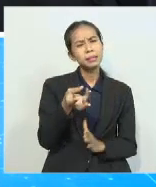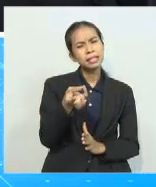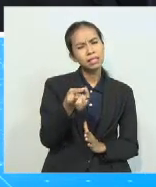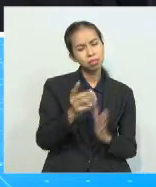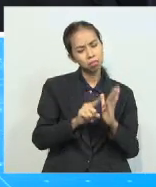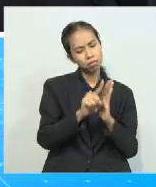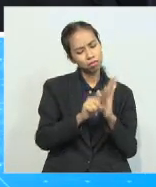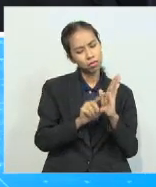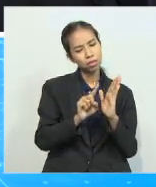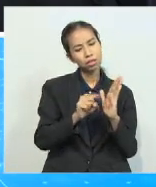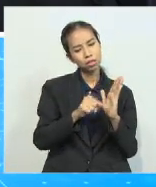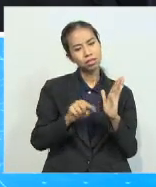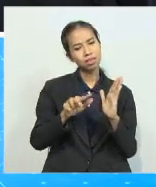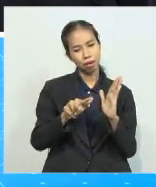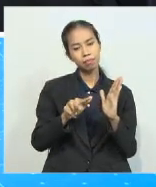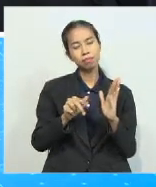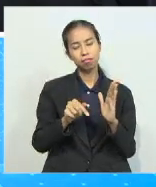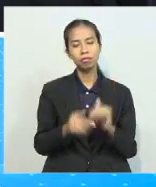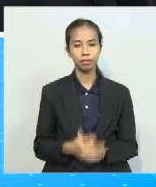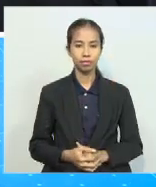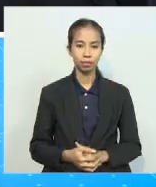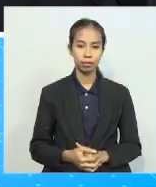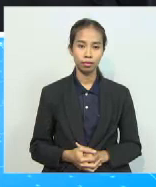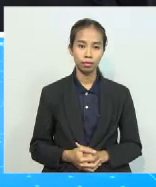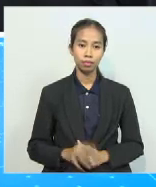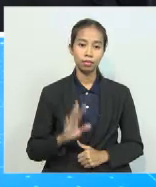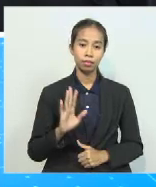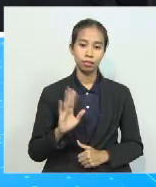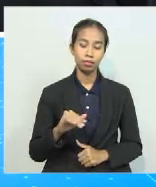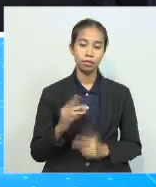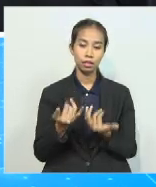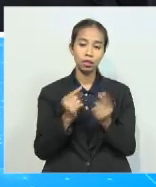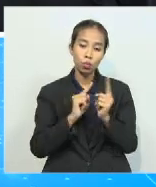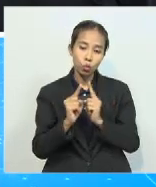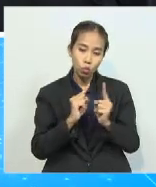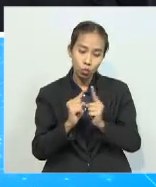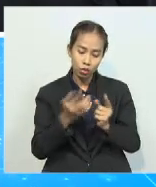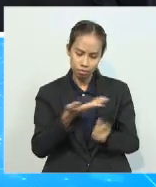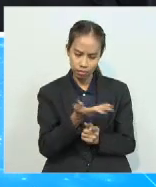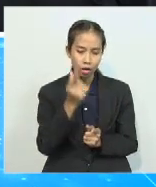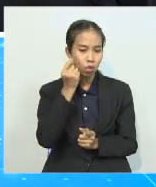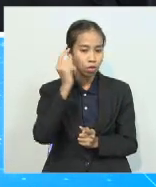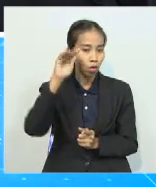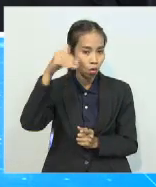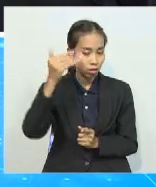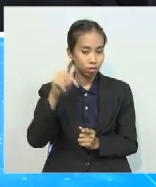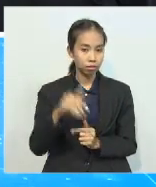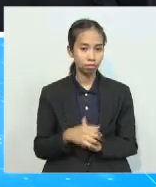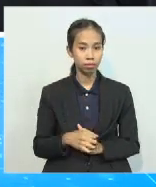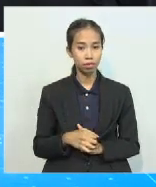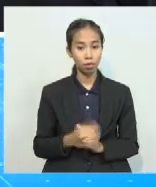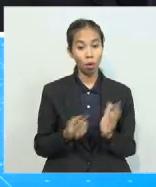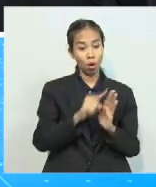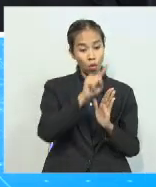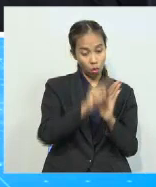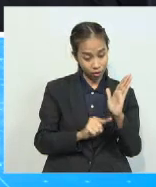มาณ1-3นี่ก็เต็มที่ละอันนี้เดี๋ยวทําความเข้าใจกับพี่น้องประชาชนนิดนึงไม่ใช่ว่าลงเหลือ